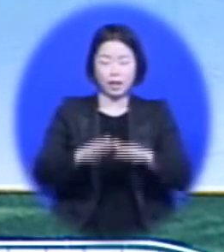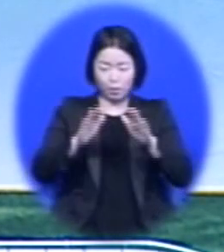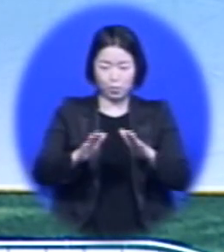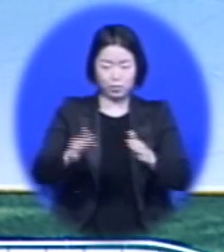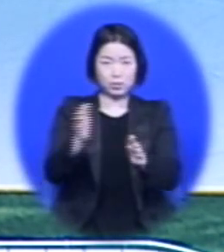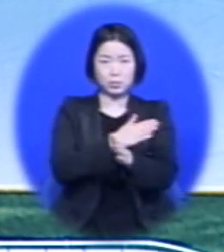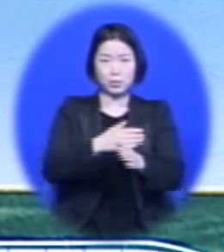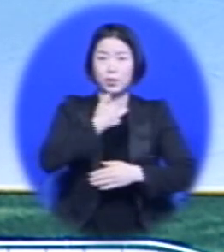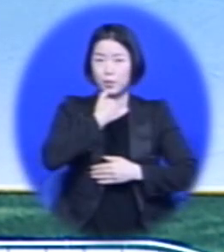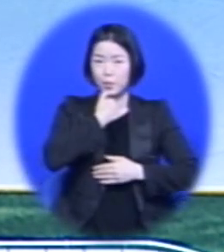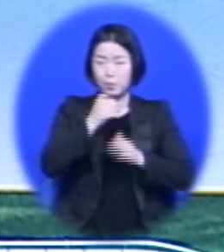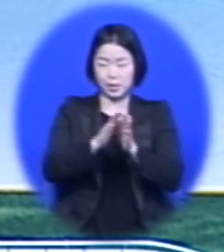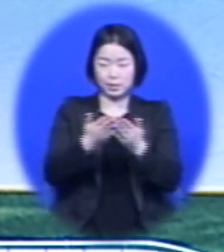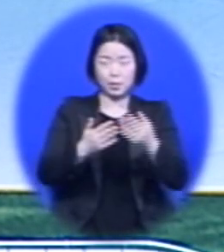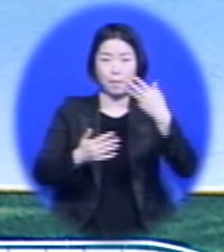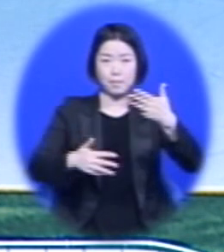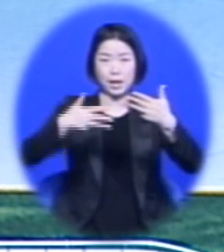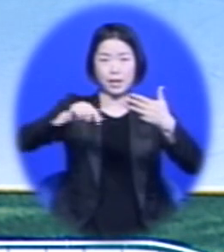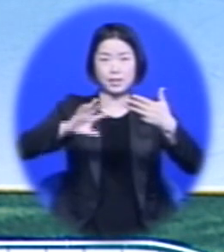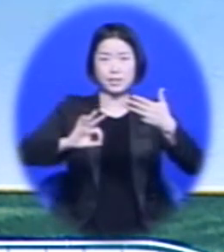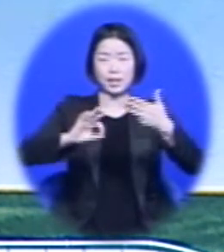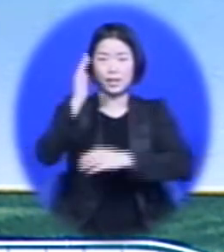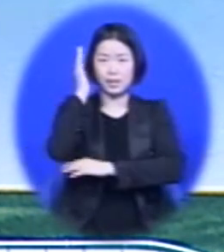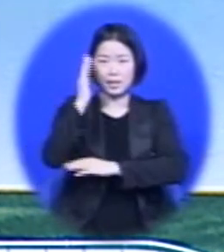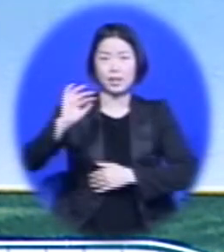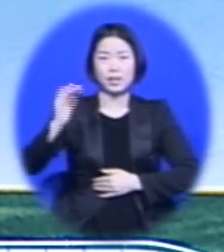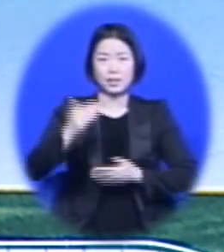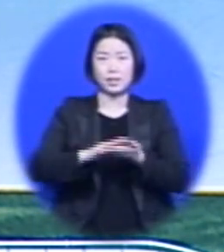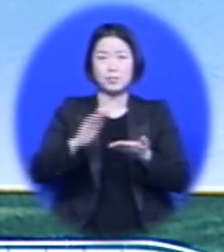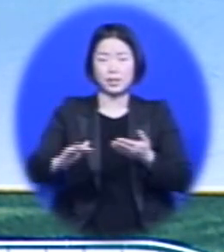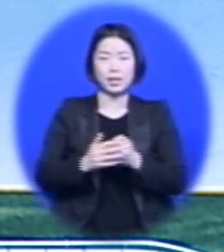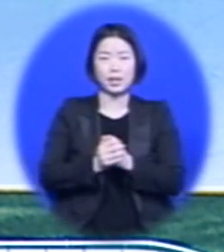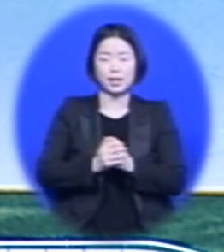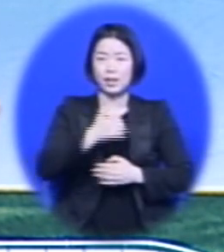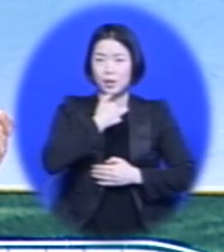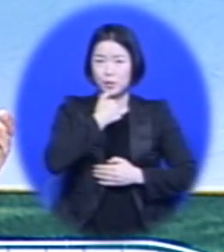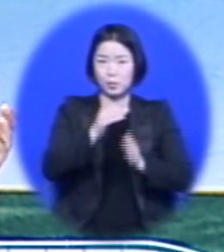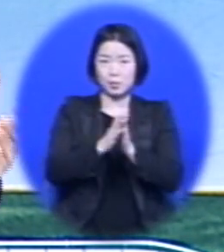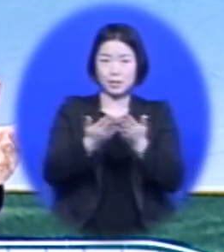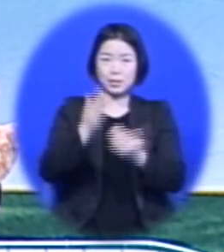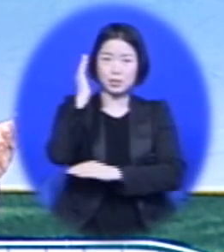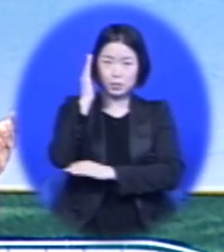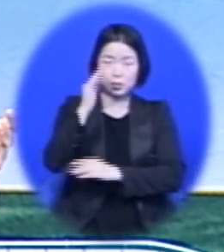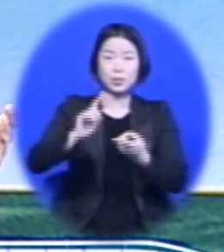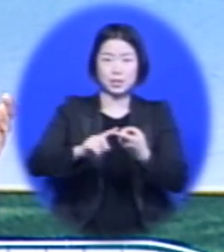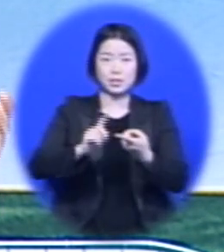오늘부터 로마서 8장을 강해하게 됩니다. 로마서 설교 자체가